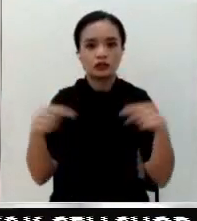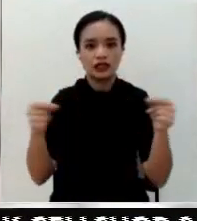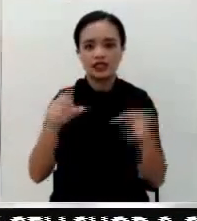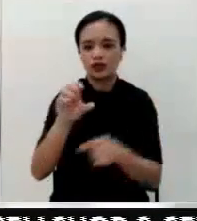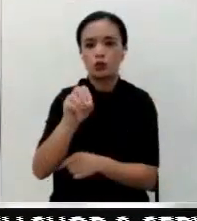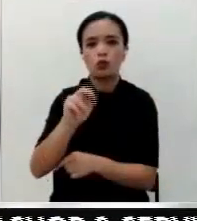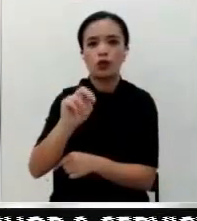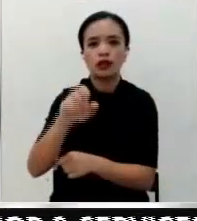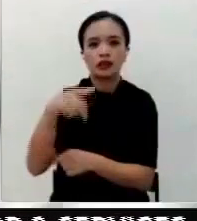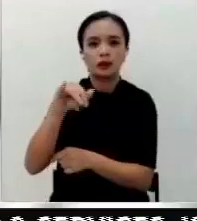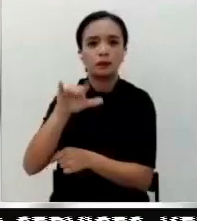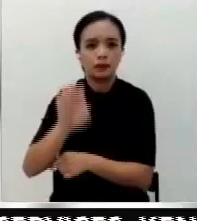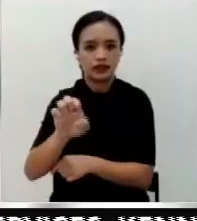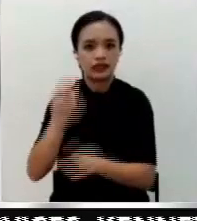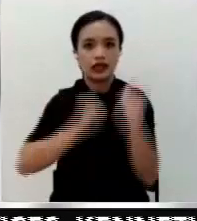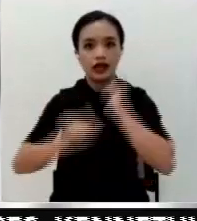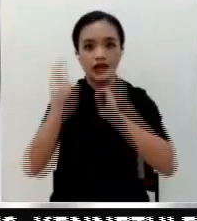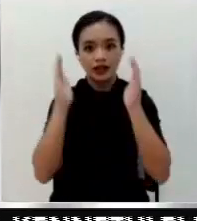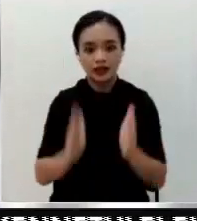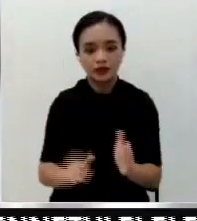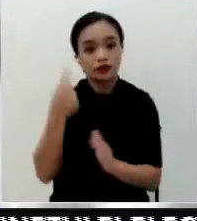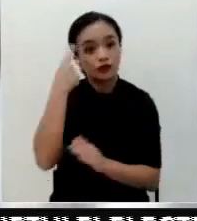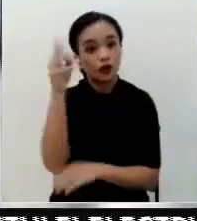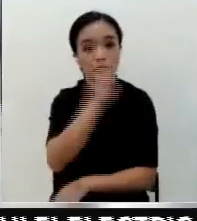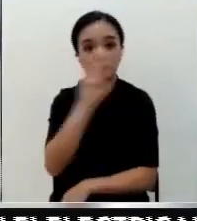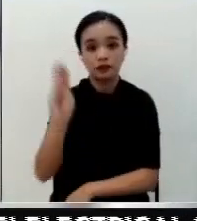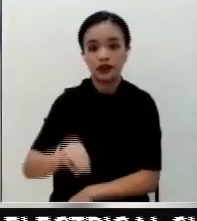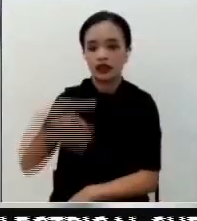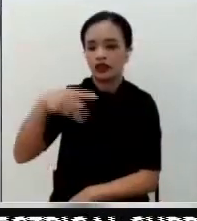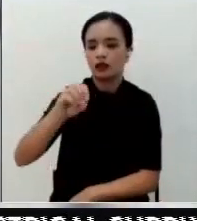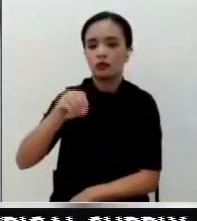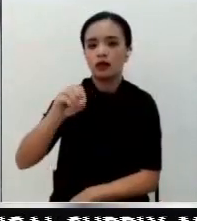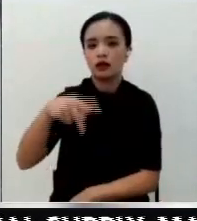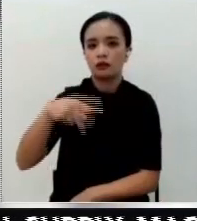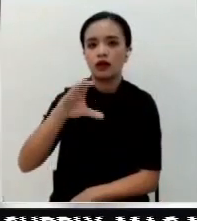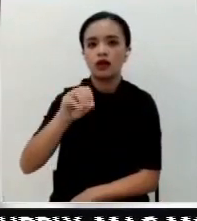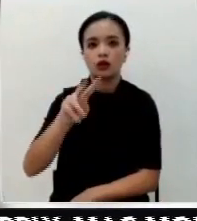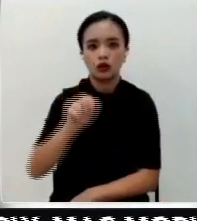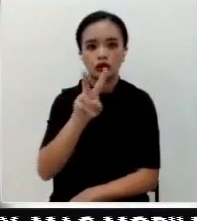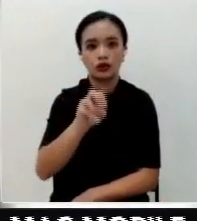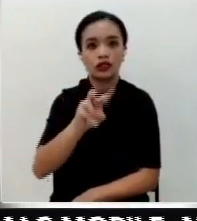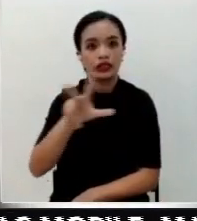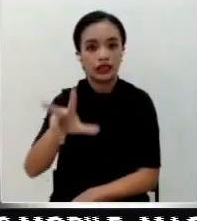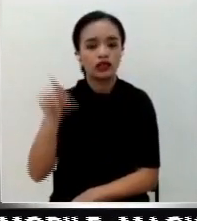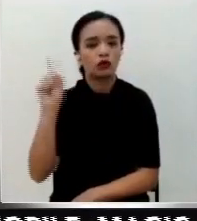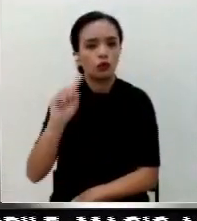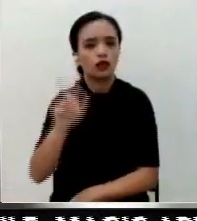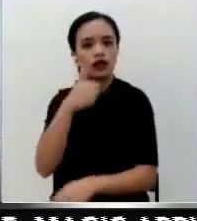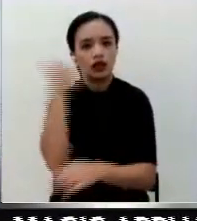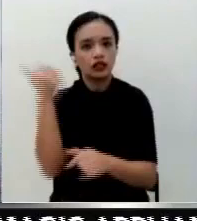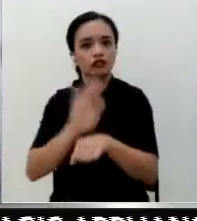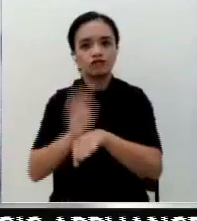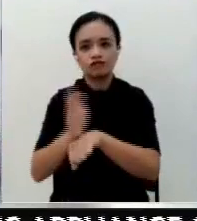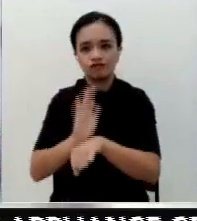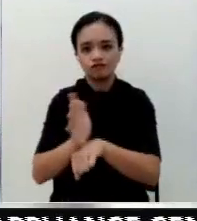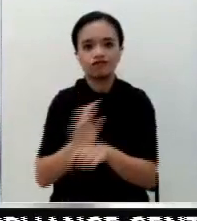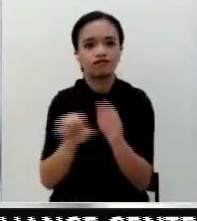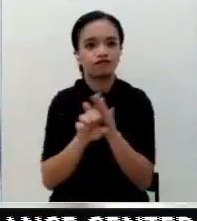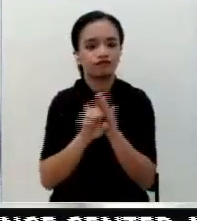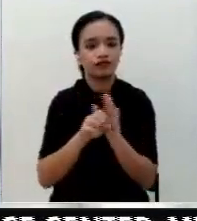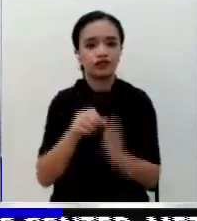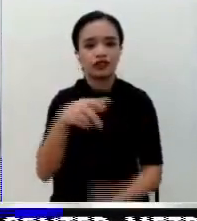Mackenyu. Parehan sa Manila PopCon 2023. Kilala rin si Mackenyu sa iba pang pelikula gaya ng Pacific Rim Uprising